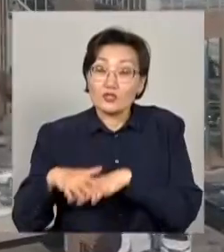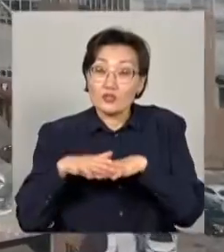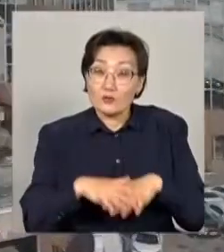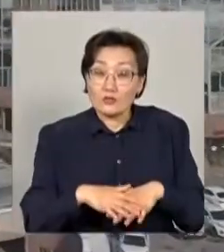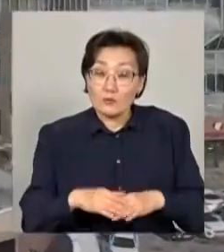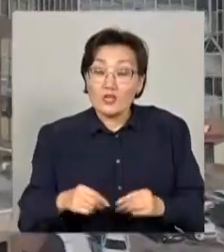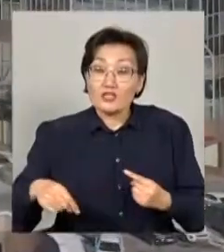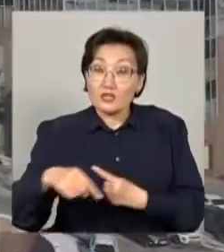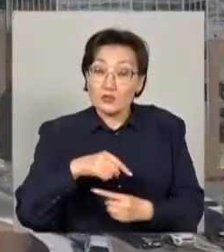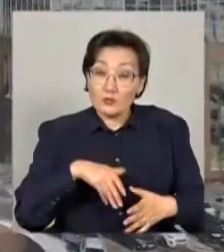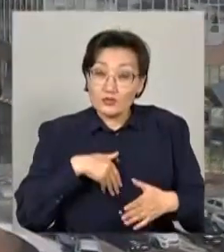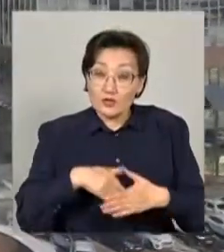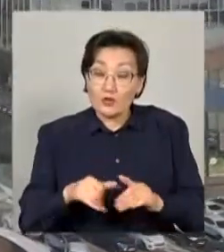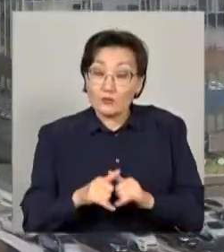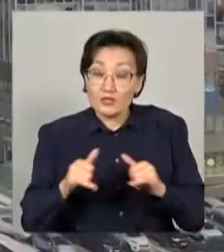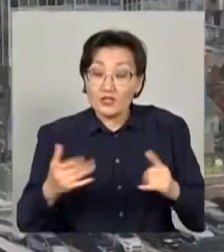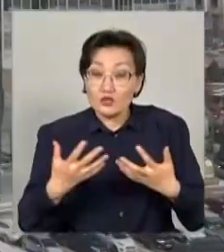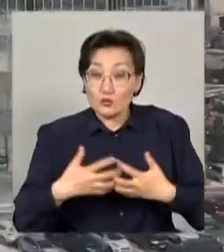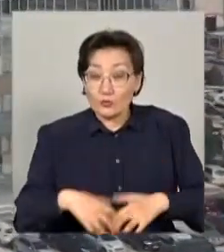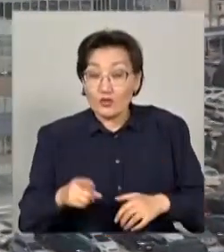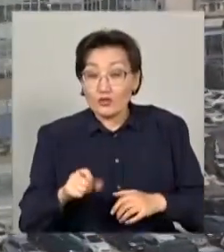және іскерлік белсенділіктің өсуі есебінен